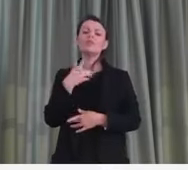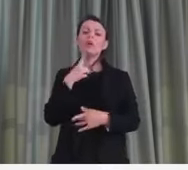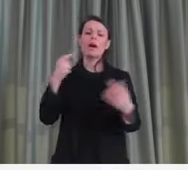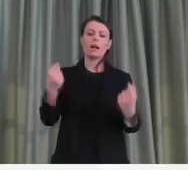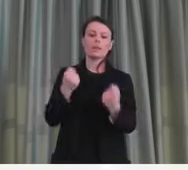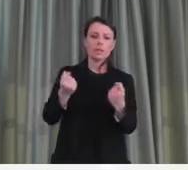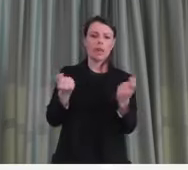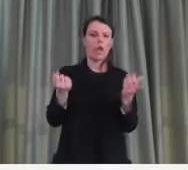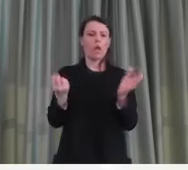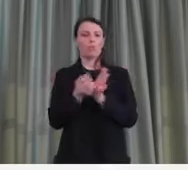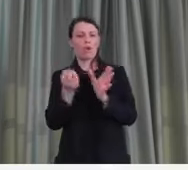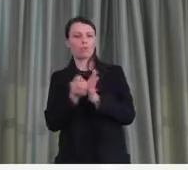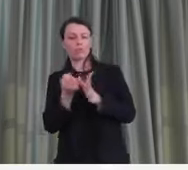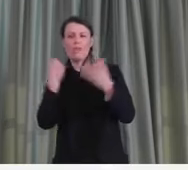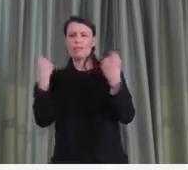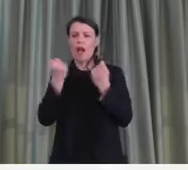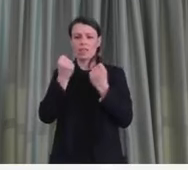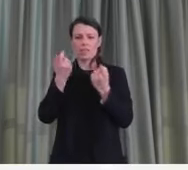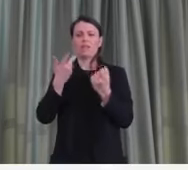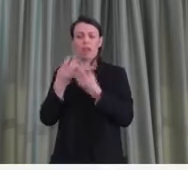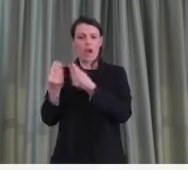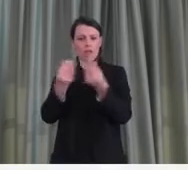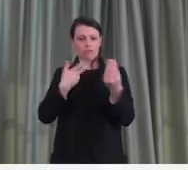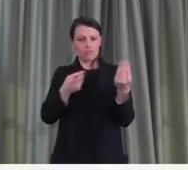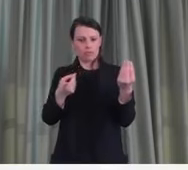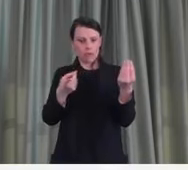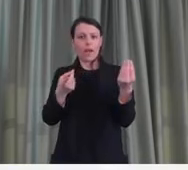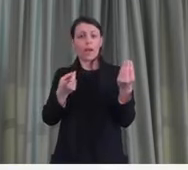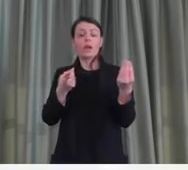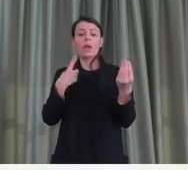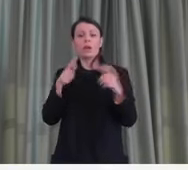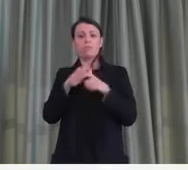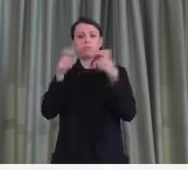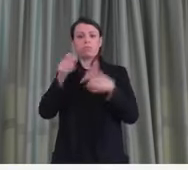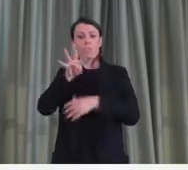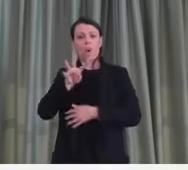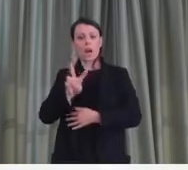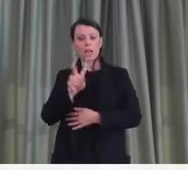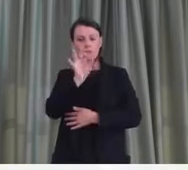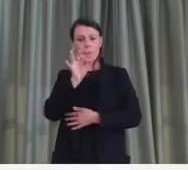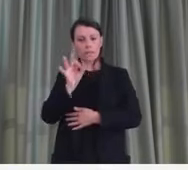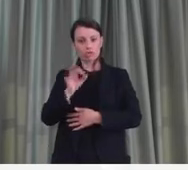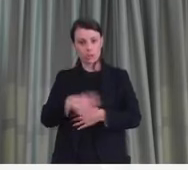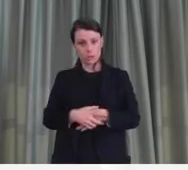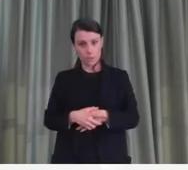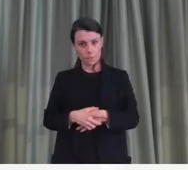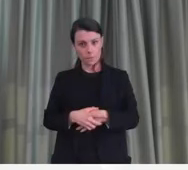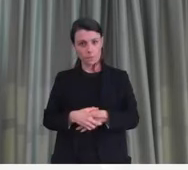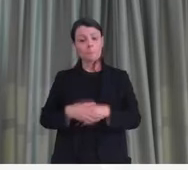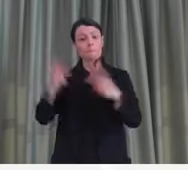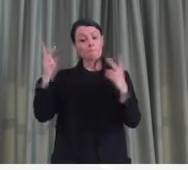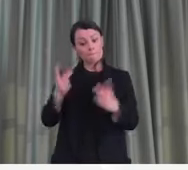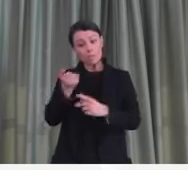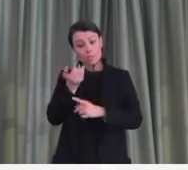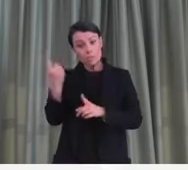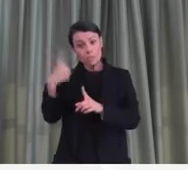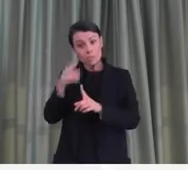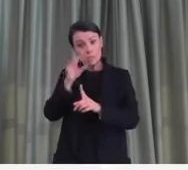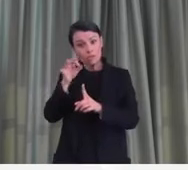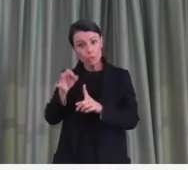attività siamo andati al 42 per cento che ha un dato in linea con quello della settimana scorsa